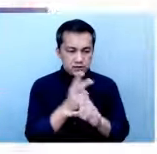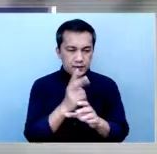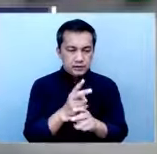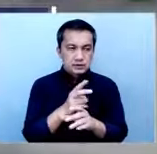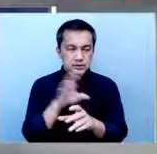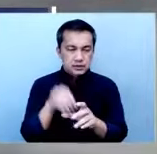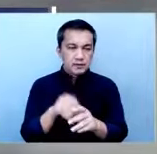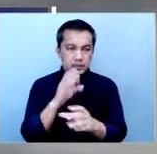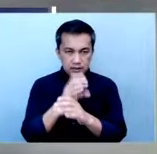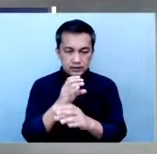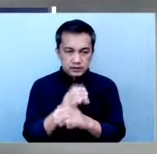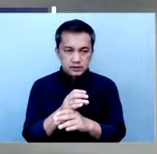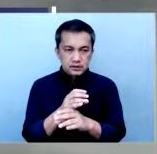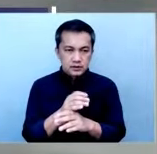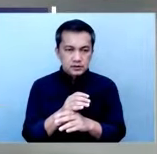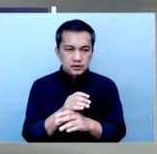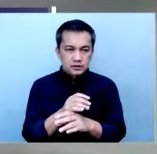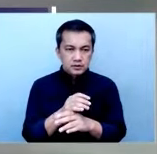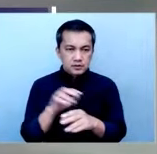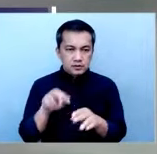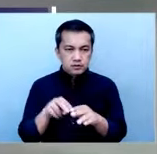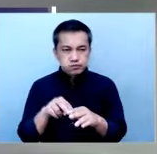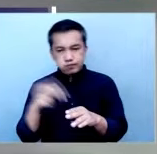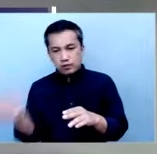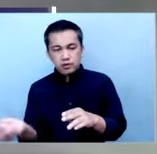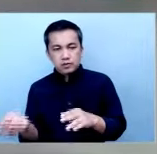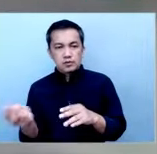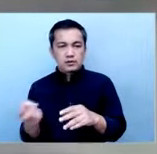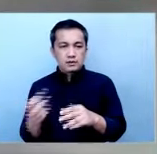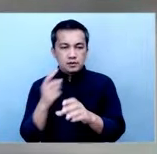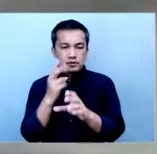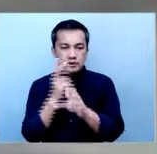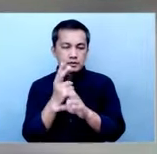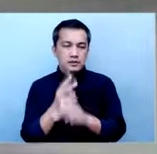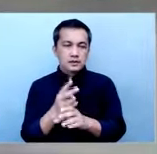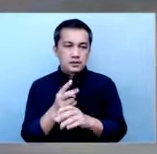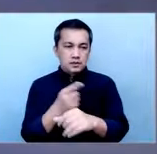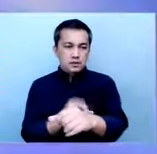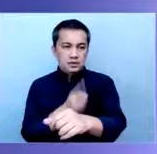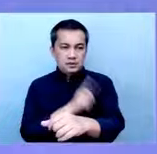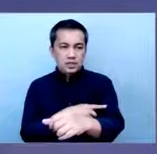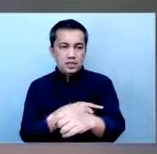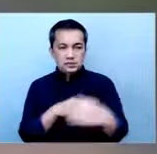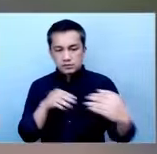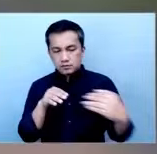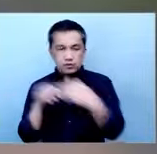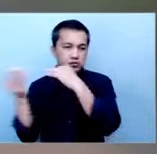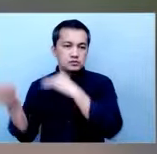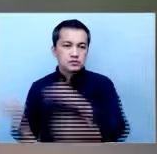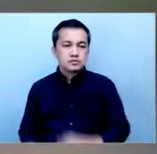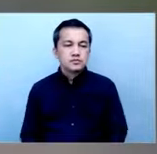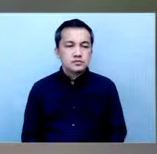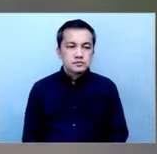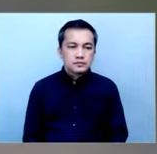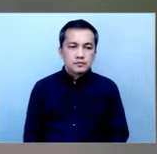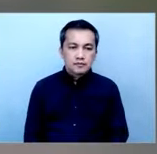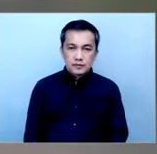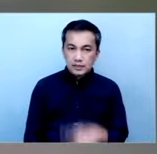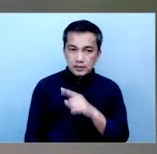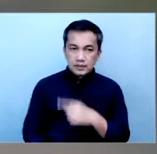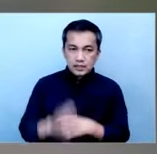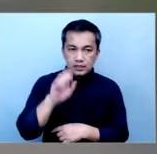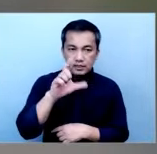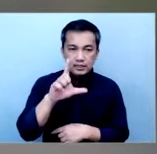isang kotse. Tumilapon pa sa kabilang bahagi ng kalsada ang utility van sa lakas ng pagpangga. Nadamay rin ang isang elf